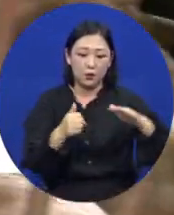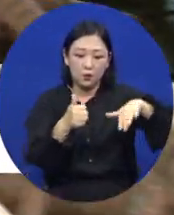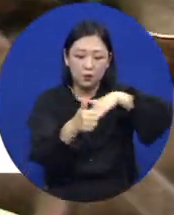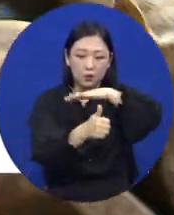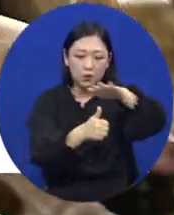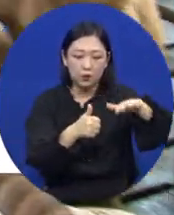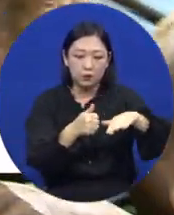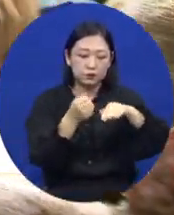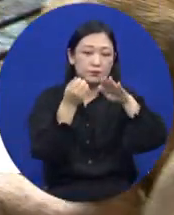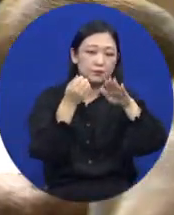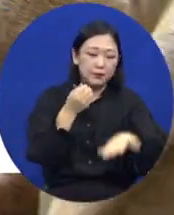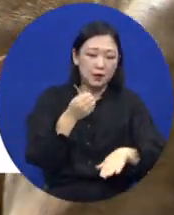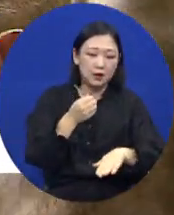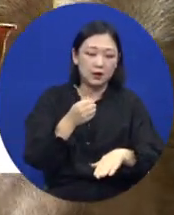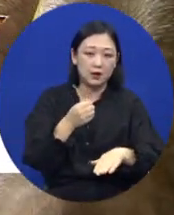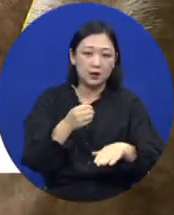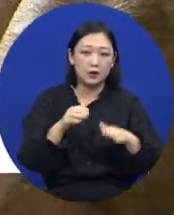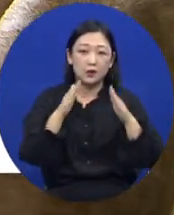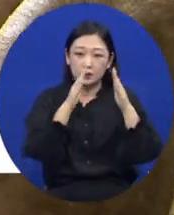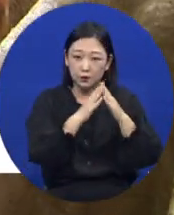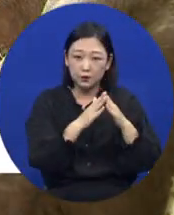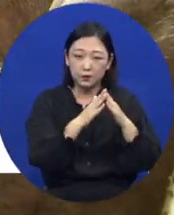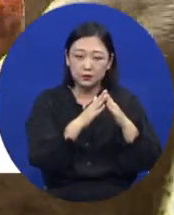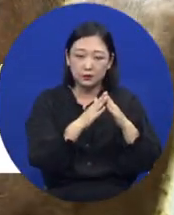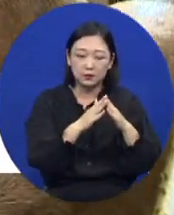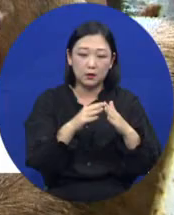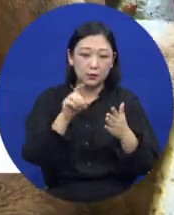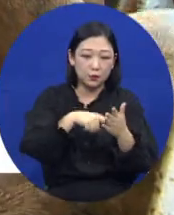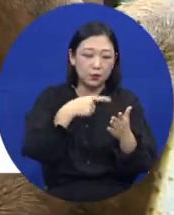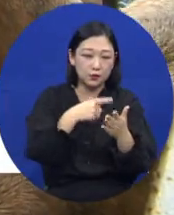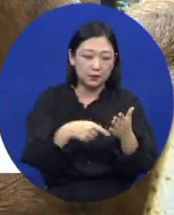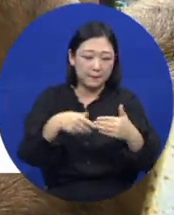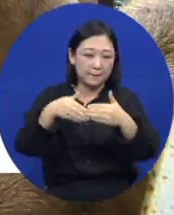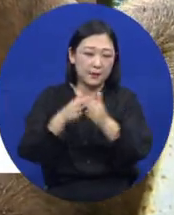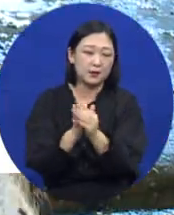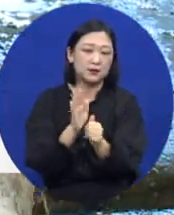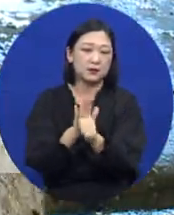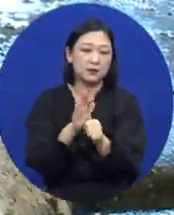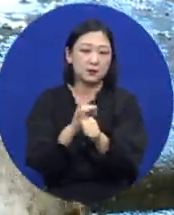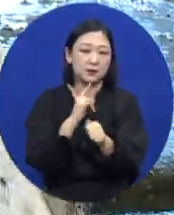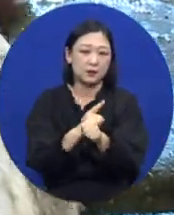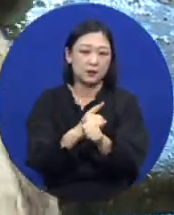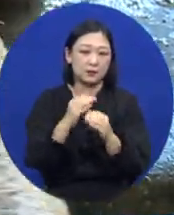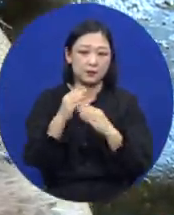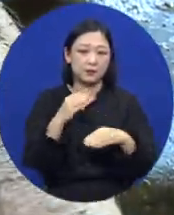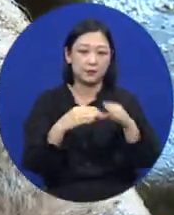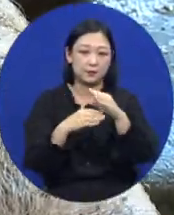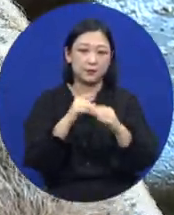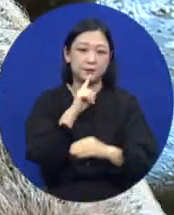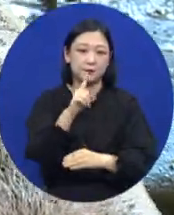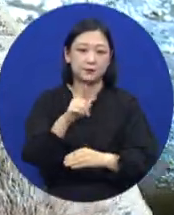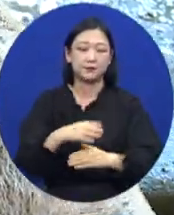관리 수준이 낮은 축산농가에 대해서는 보상 매수 나 폐업을 지원해야 한다고 덧붙였습니다